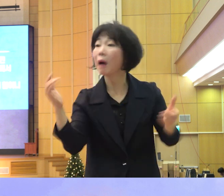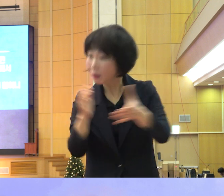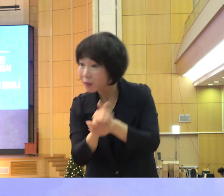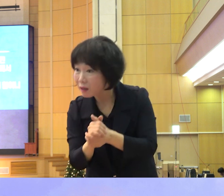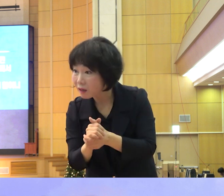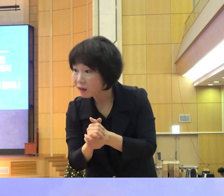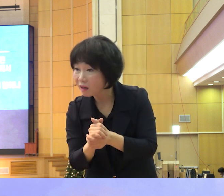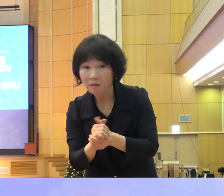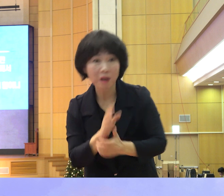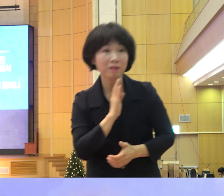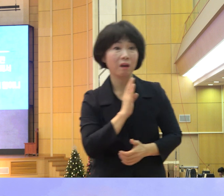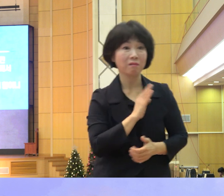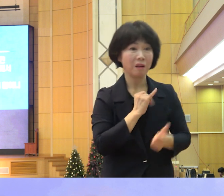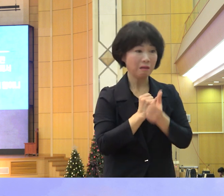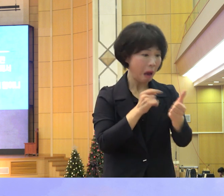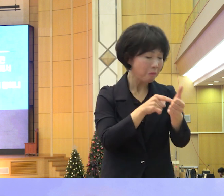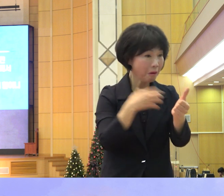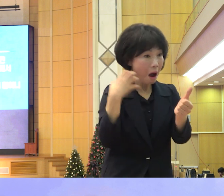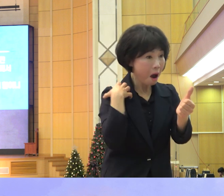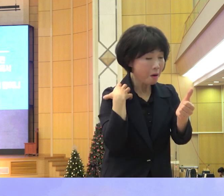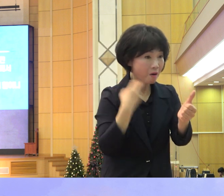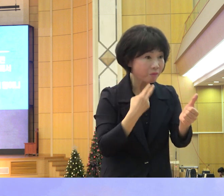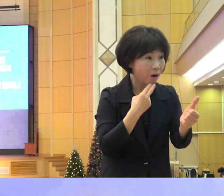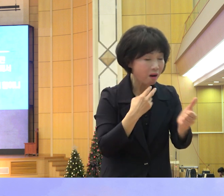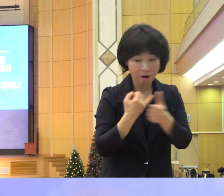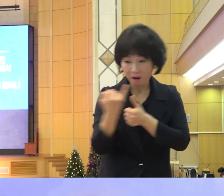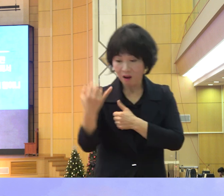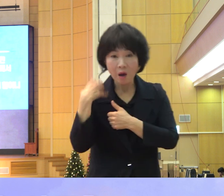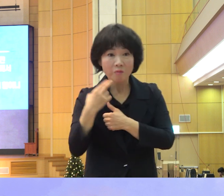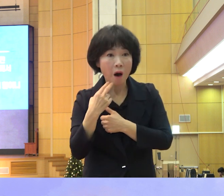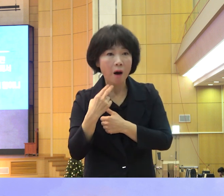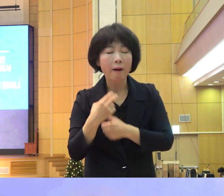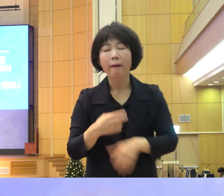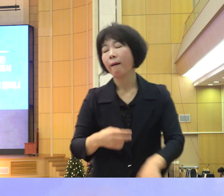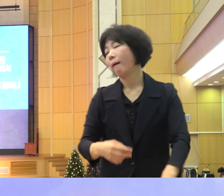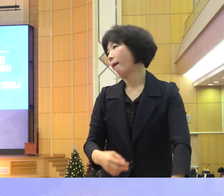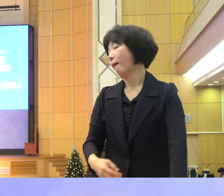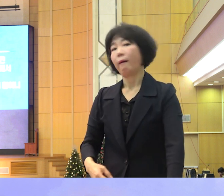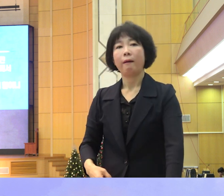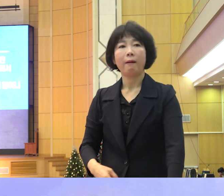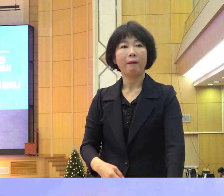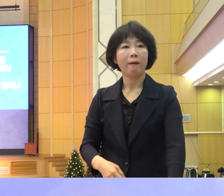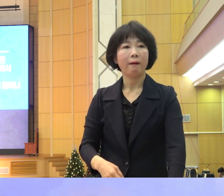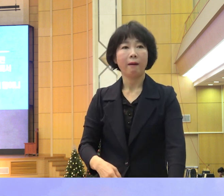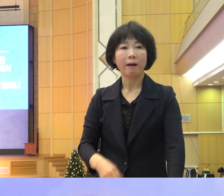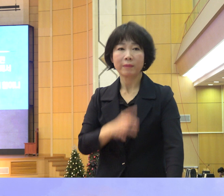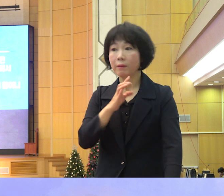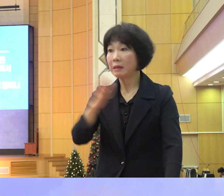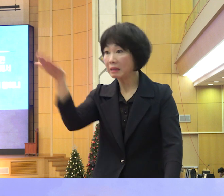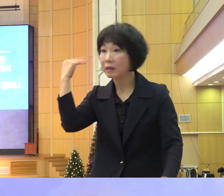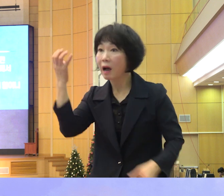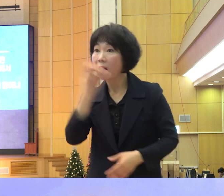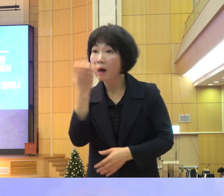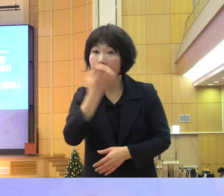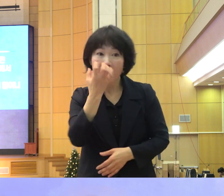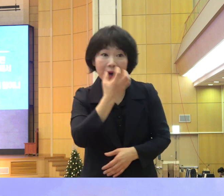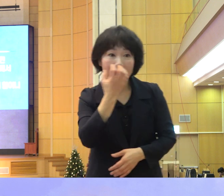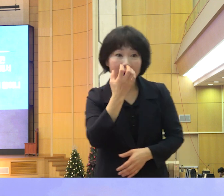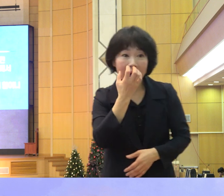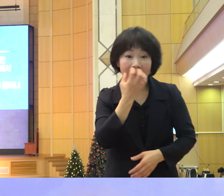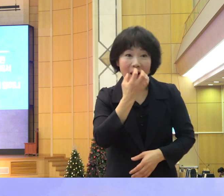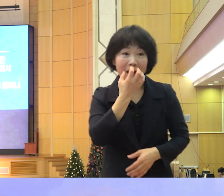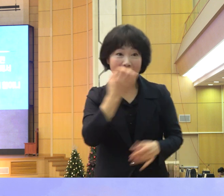행복합니다. 너무너무 행복해요. 그런데 어떤 할머니 할아버지가